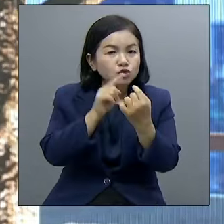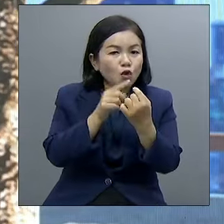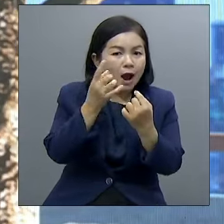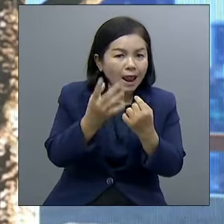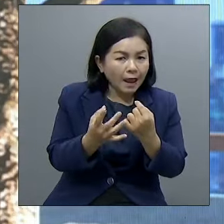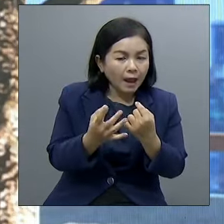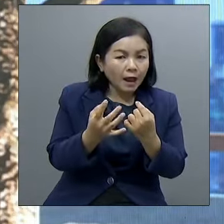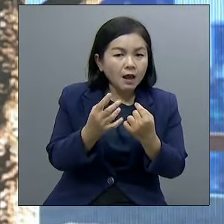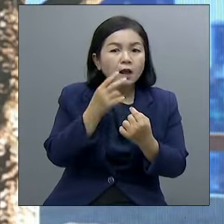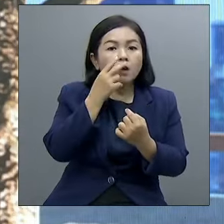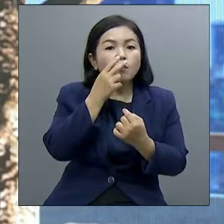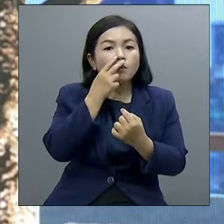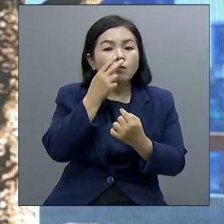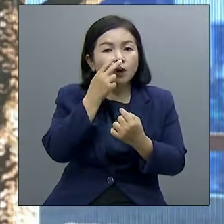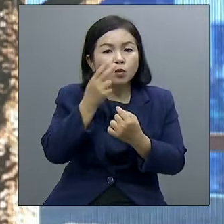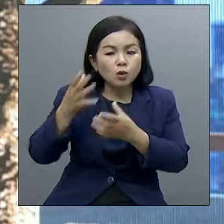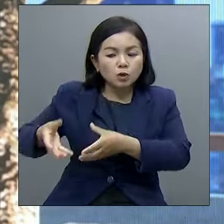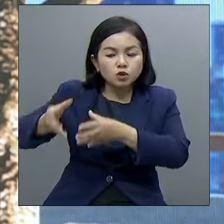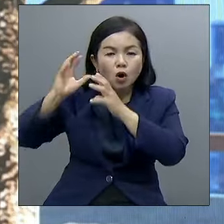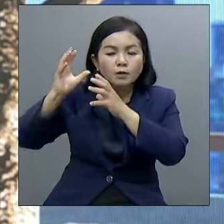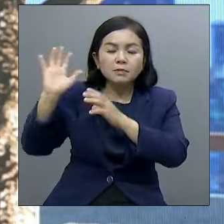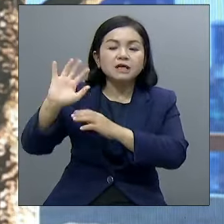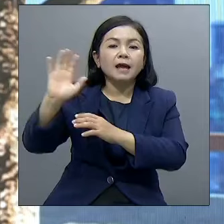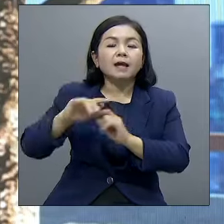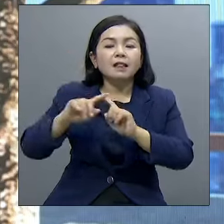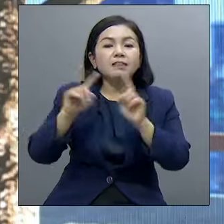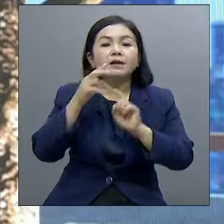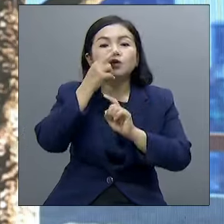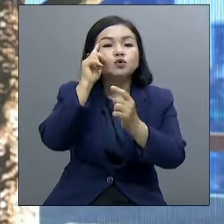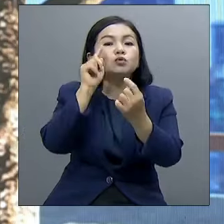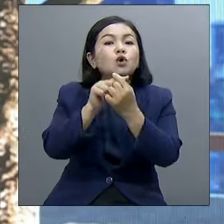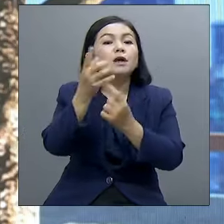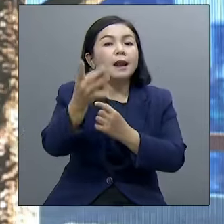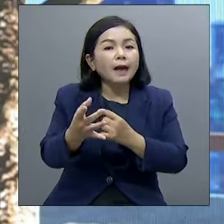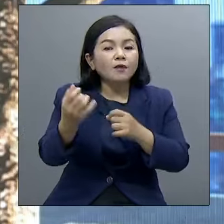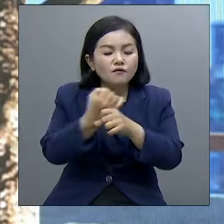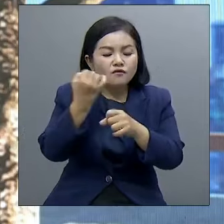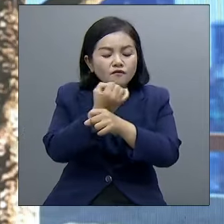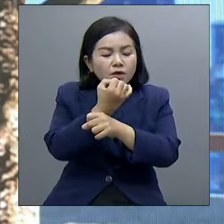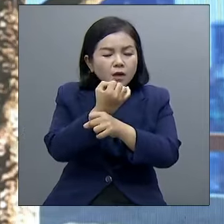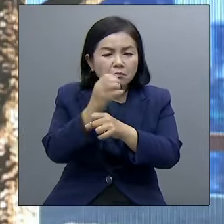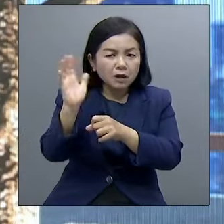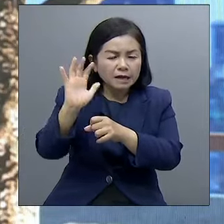ดูบีย้อนหลังไปถึงขนาดนั้นนะครับมันดูว่าเจตนาของคุณคืออะไรคือให้เด็กถอดเสื้อผ้า